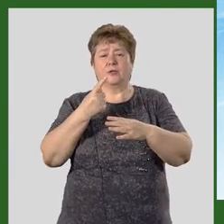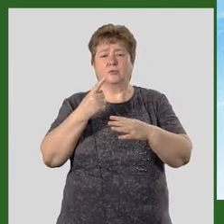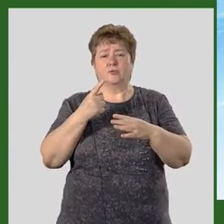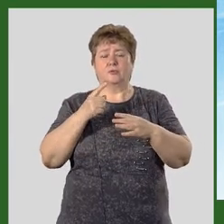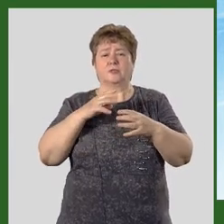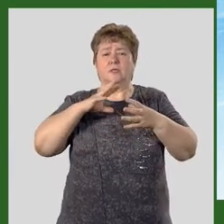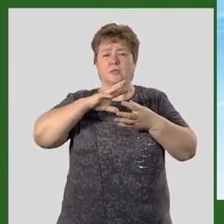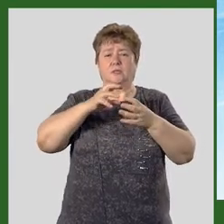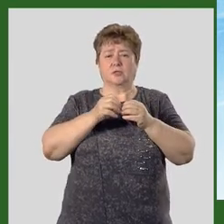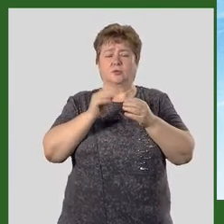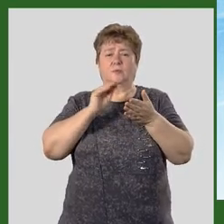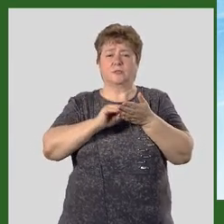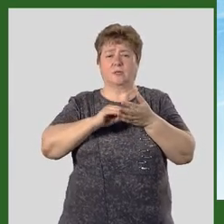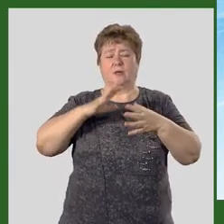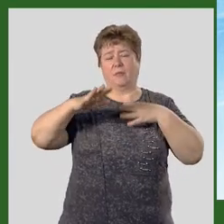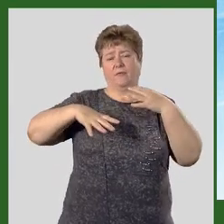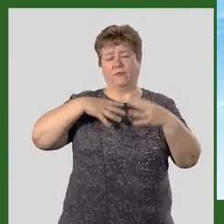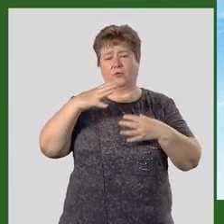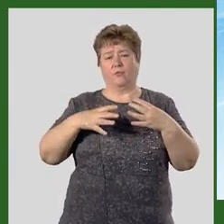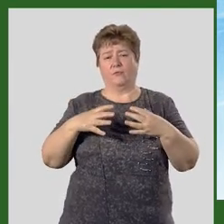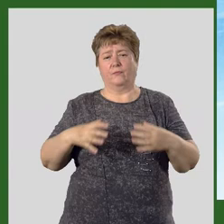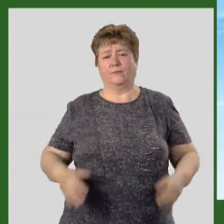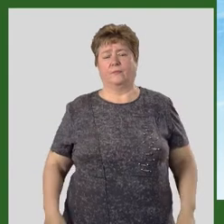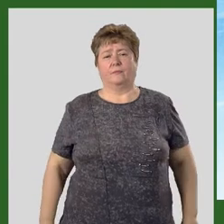Образуются за счет постоянных ветров.